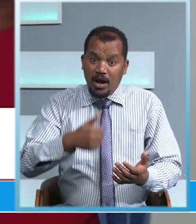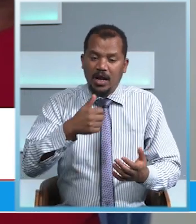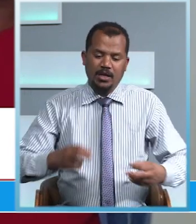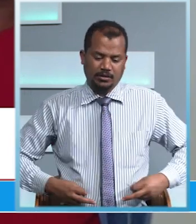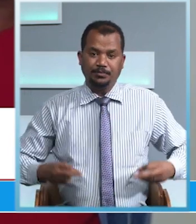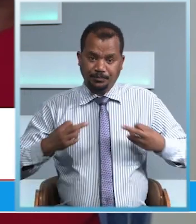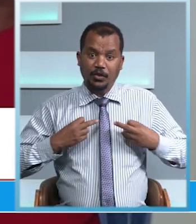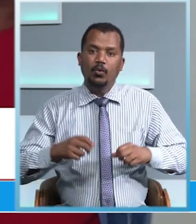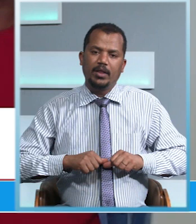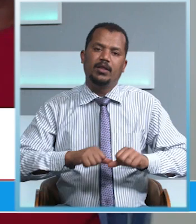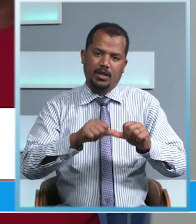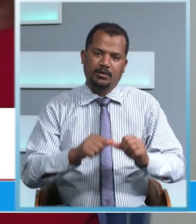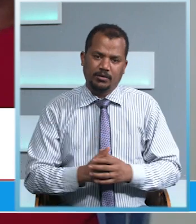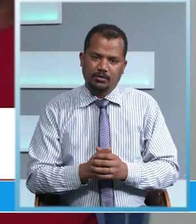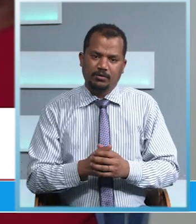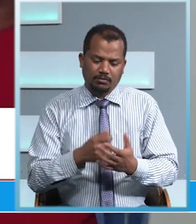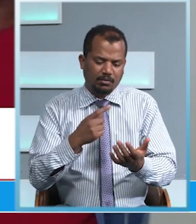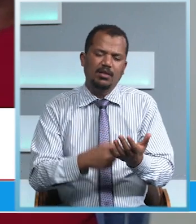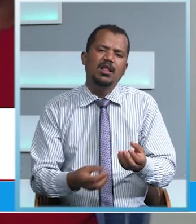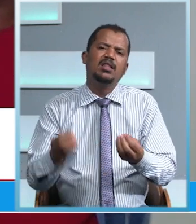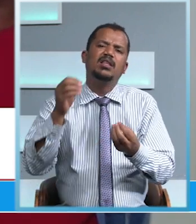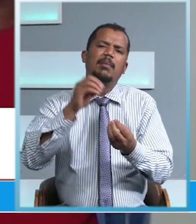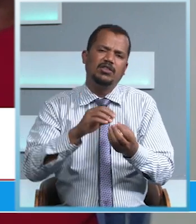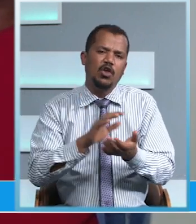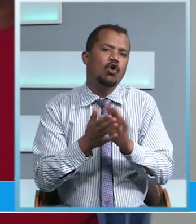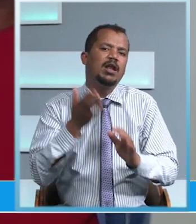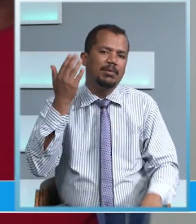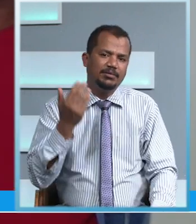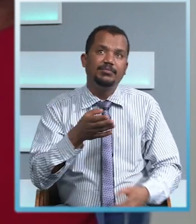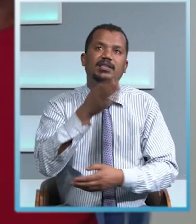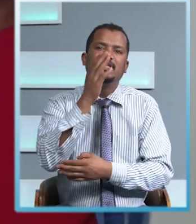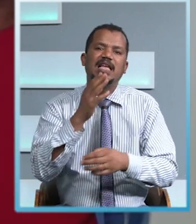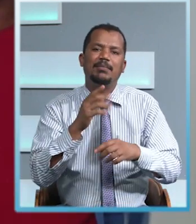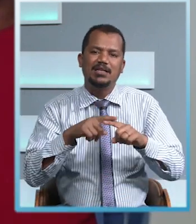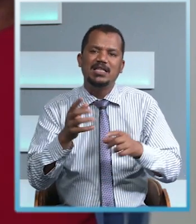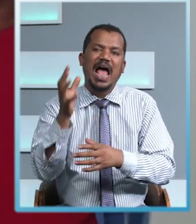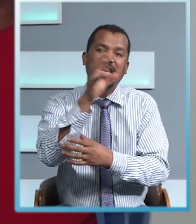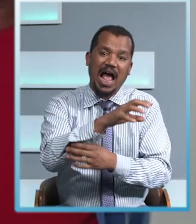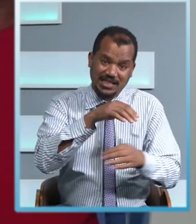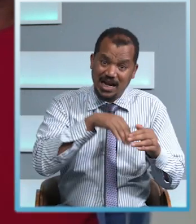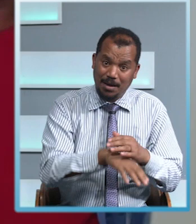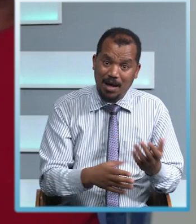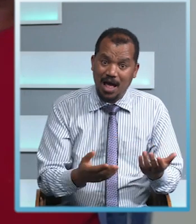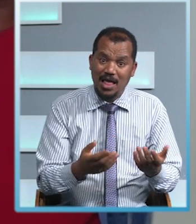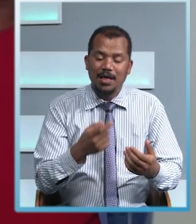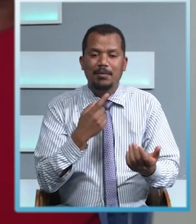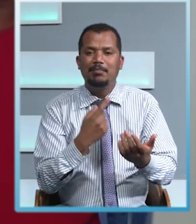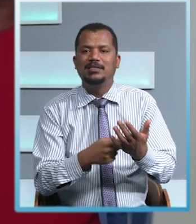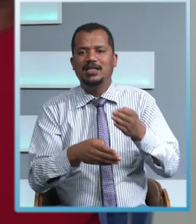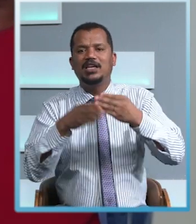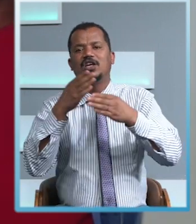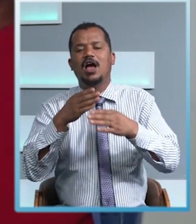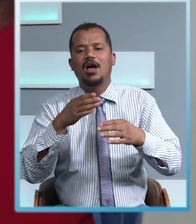በዋናነት ህይወት ይቀጥላል። ከዚህ የባሰ ነገር ይሆን ነበር እግዚአብሔር ጣልቃ ስለገባ